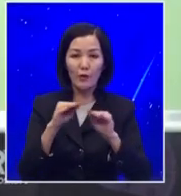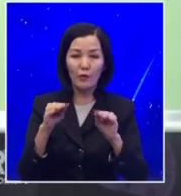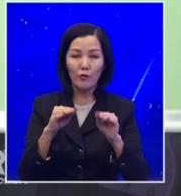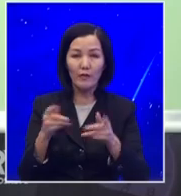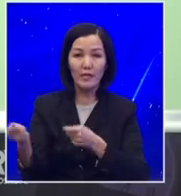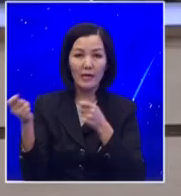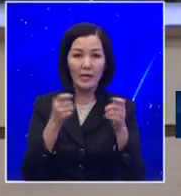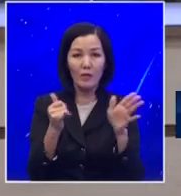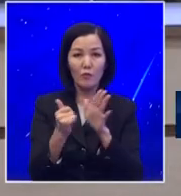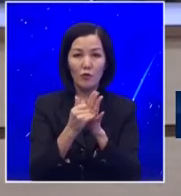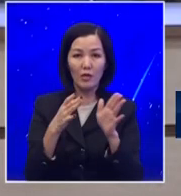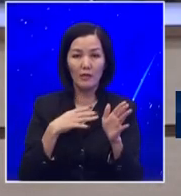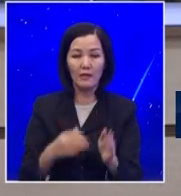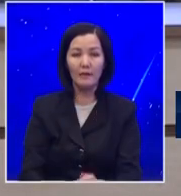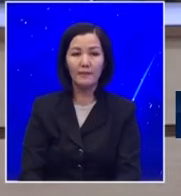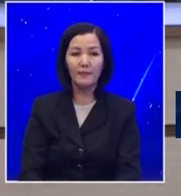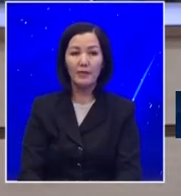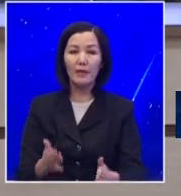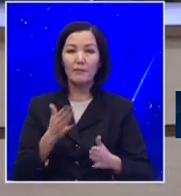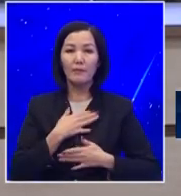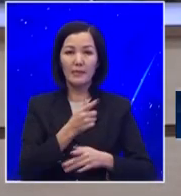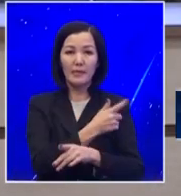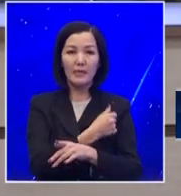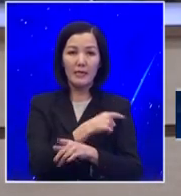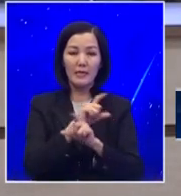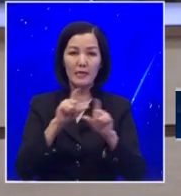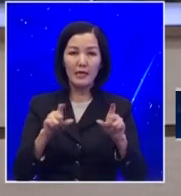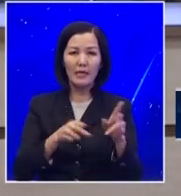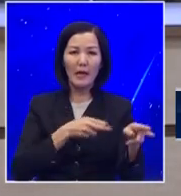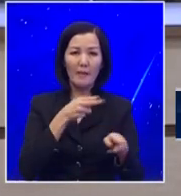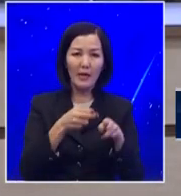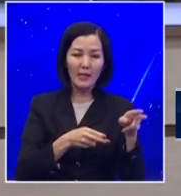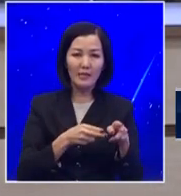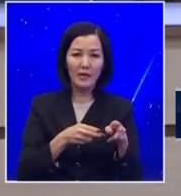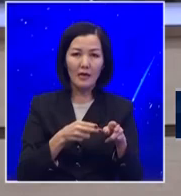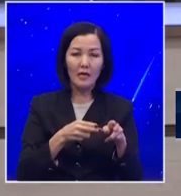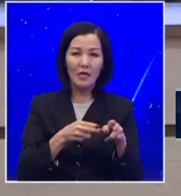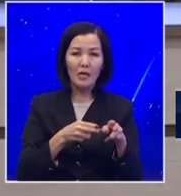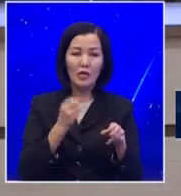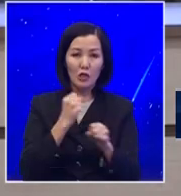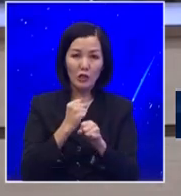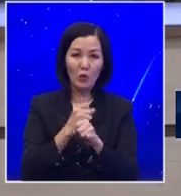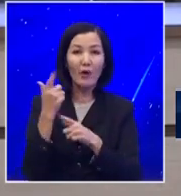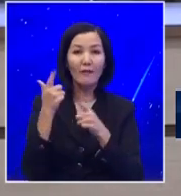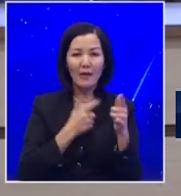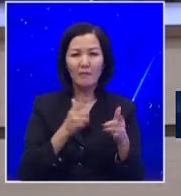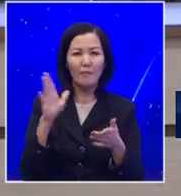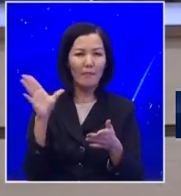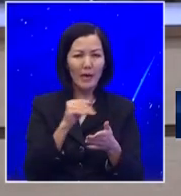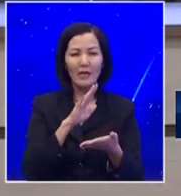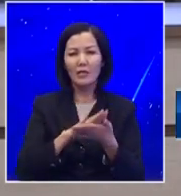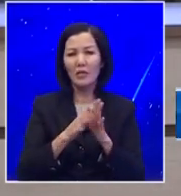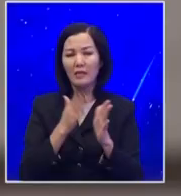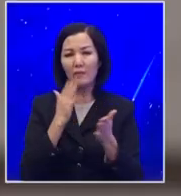құрылғылар алынды. Біздің клиникада күнделікті операцияға өткізуге біз дайынбыз. Оған барлық жағдай бар.